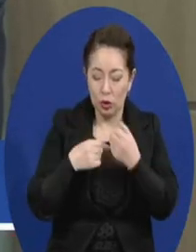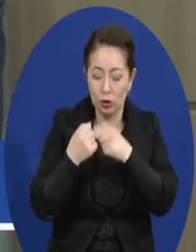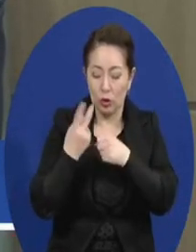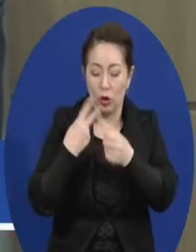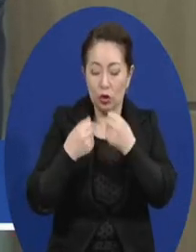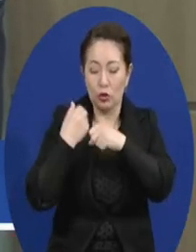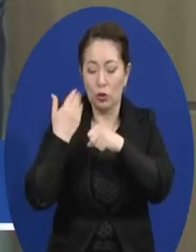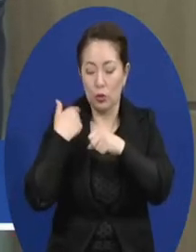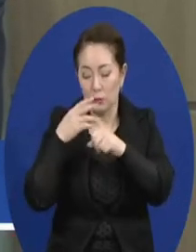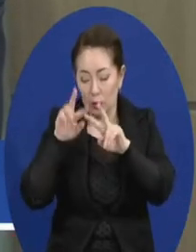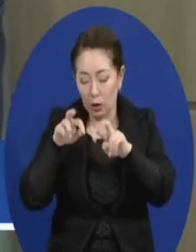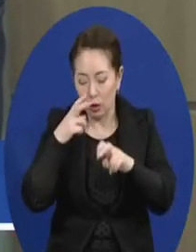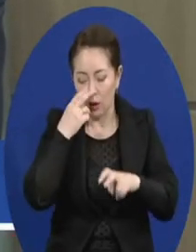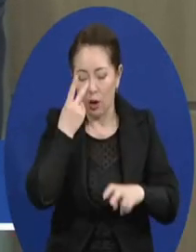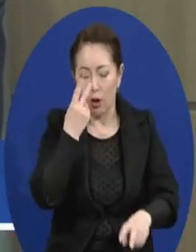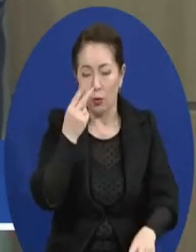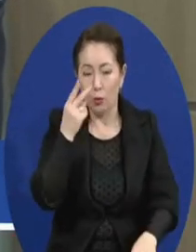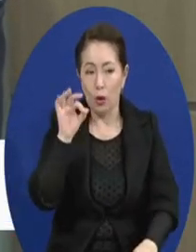бол 2020 онд